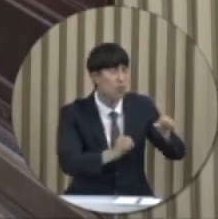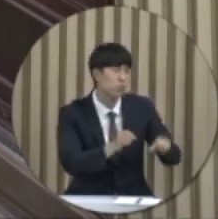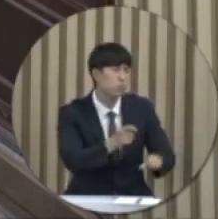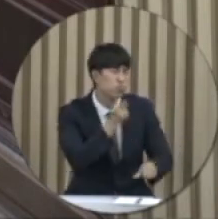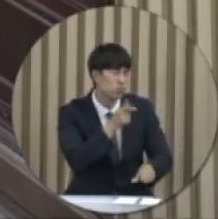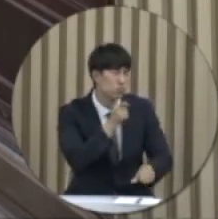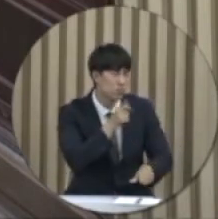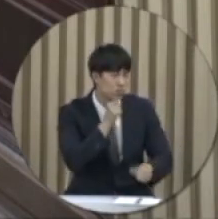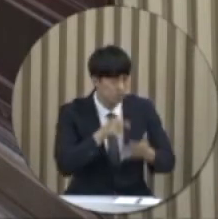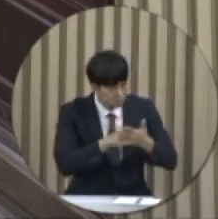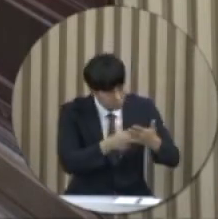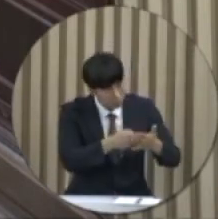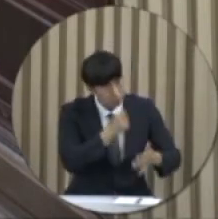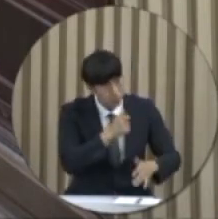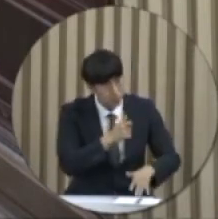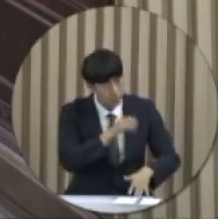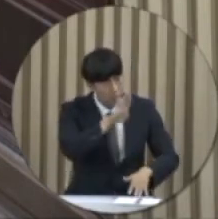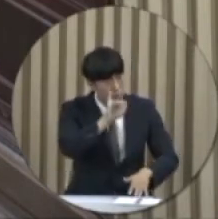상태고요.